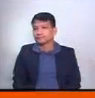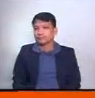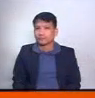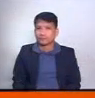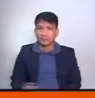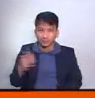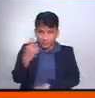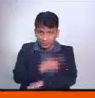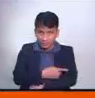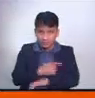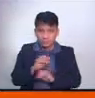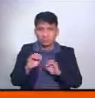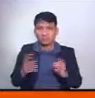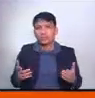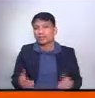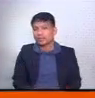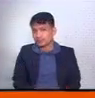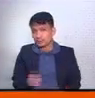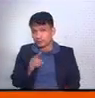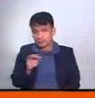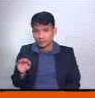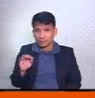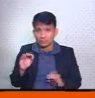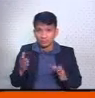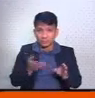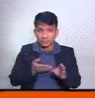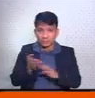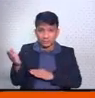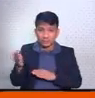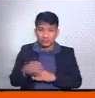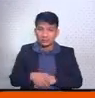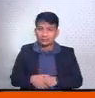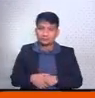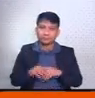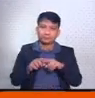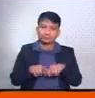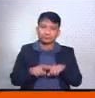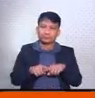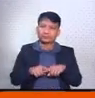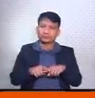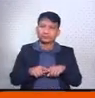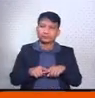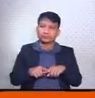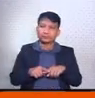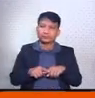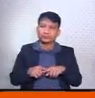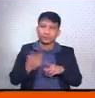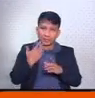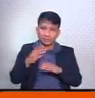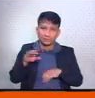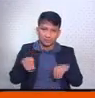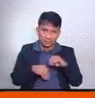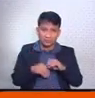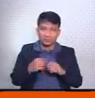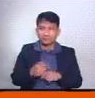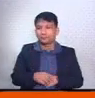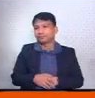Walang day off? Wala rin po. Isang buwan straight? Depende lang po pag may ano kami, reliever ka na.